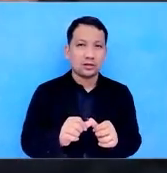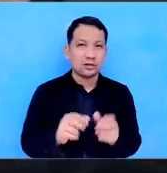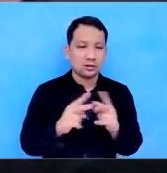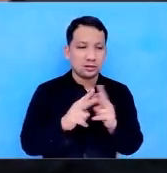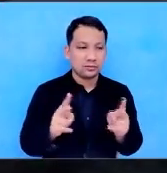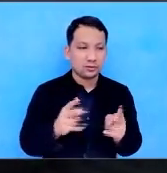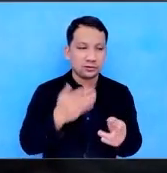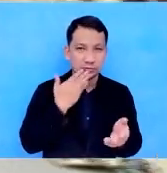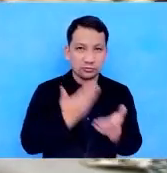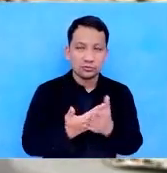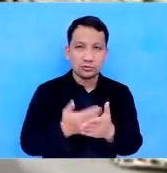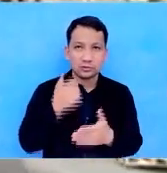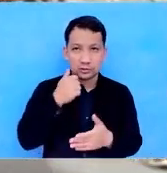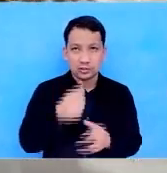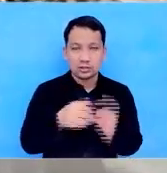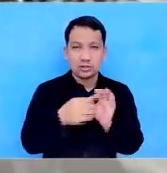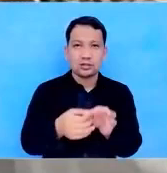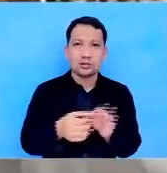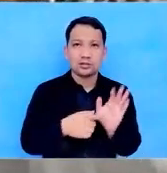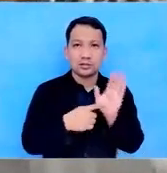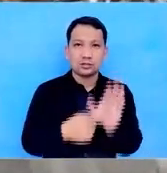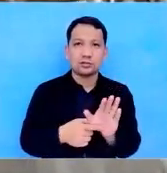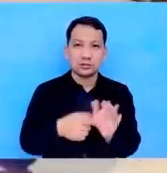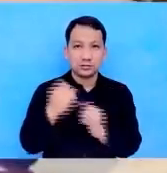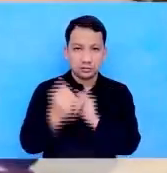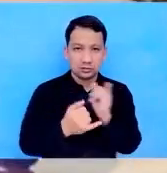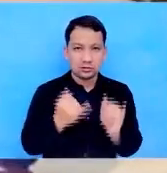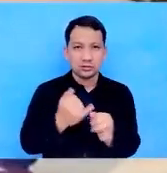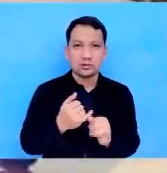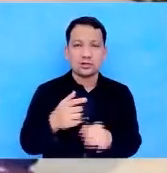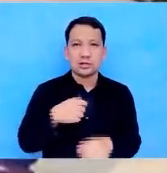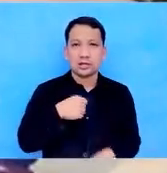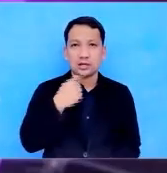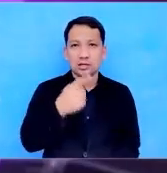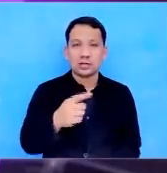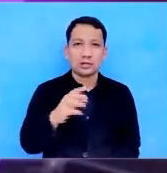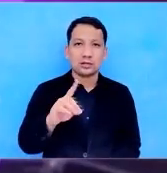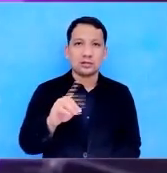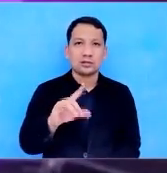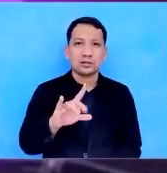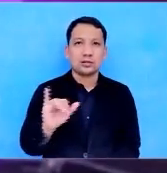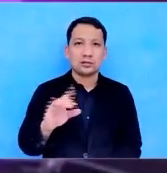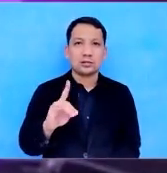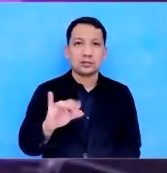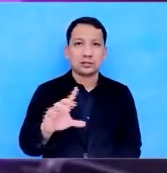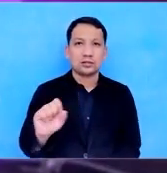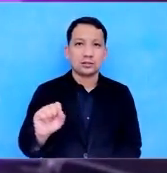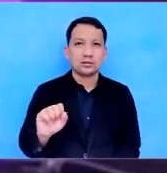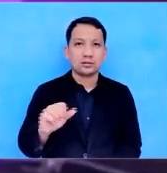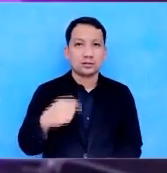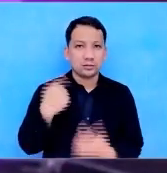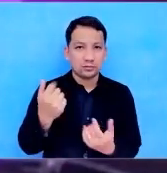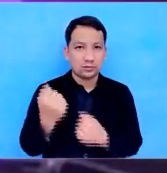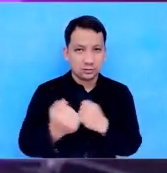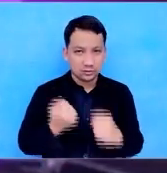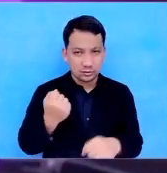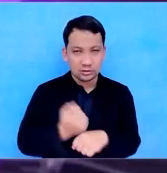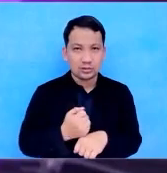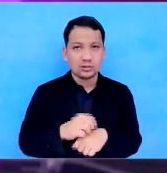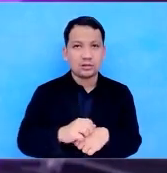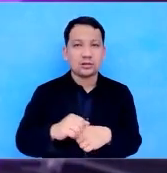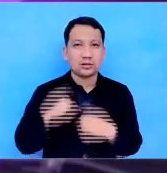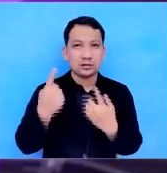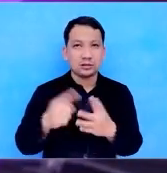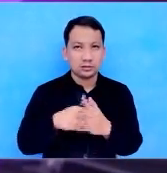Girl, kung saan makakasama niyang internationally acclaimed actress na si Dolly De Leon. This will be happening this year. We'll start filming